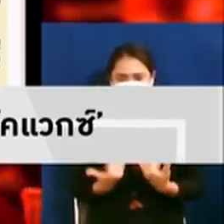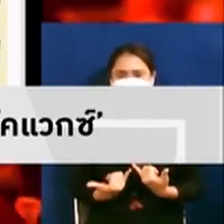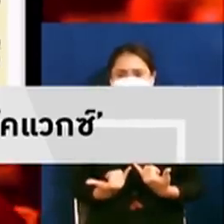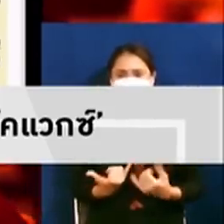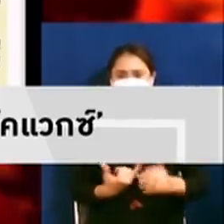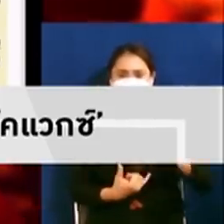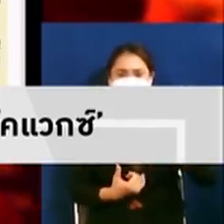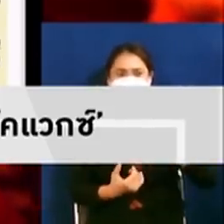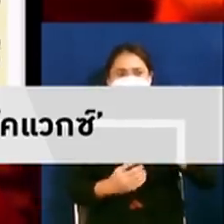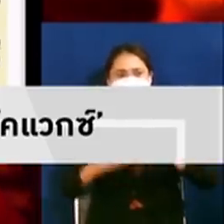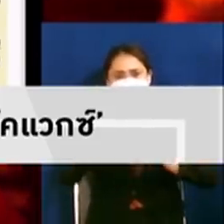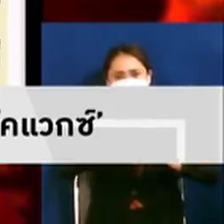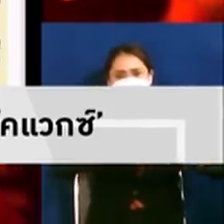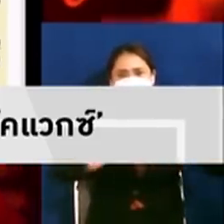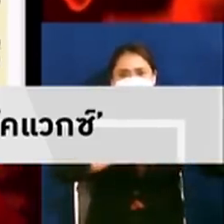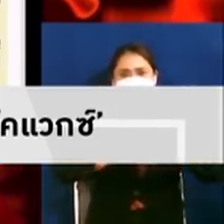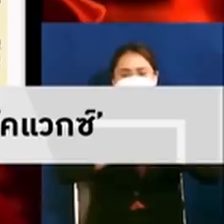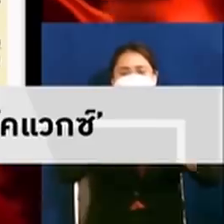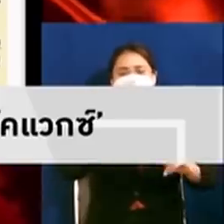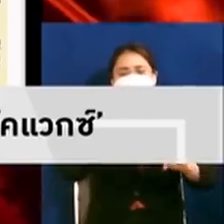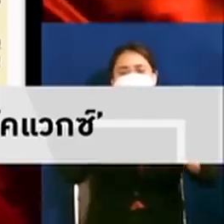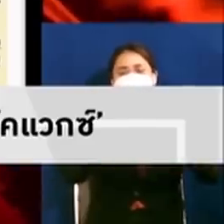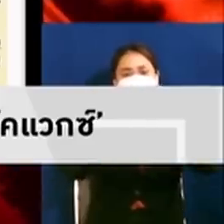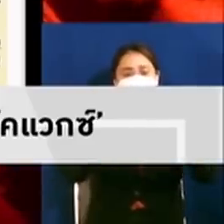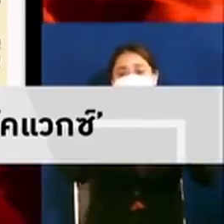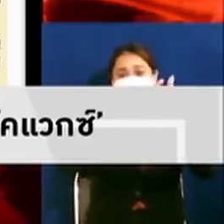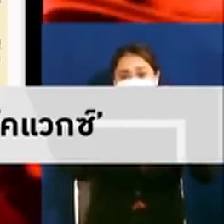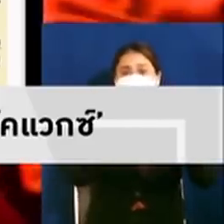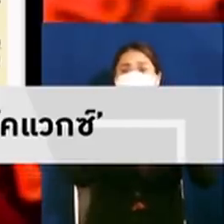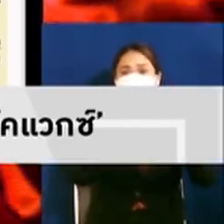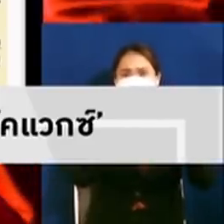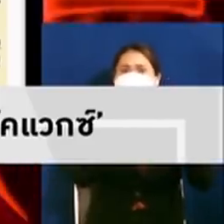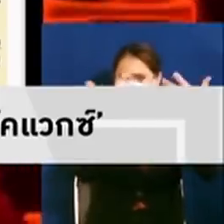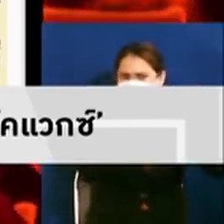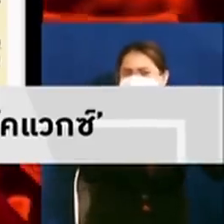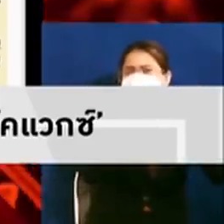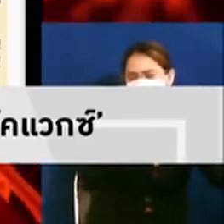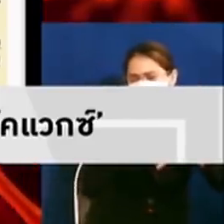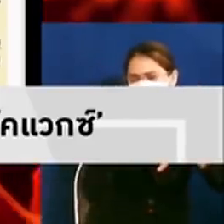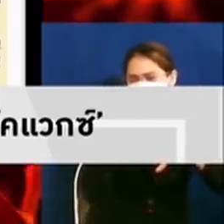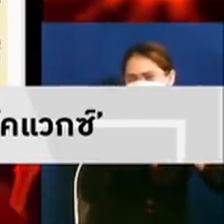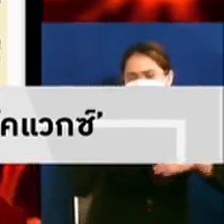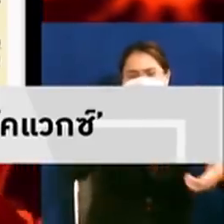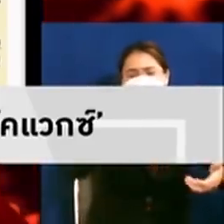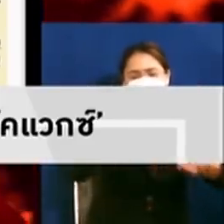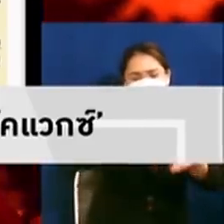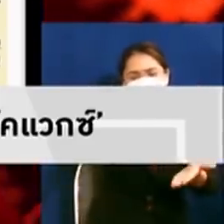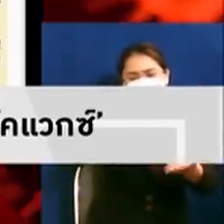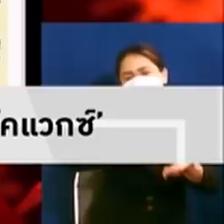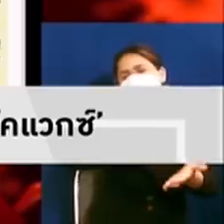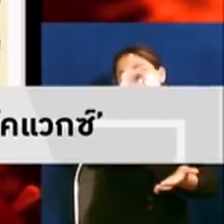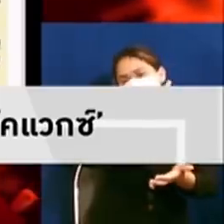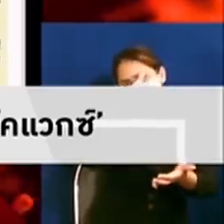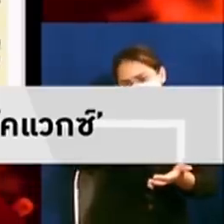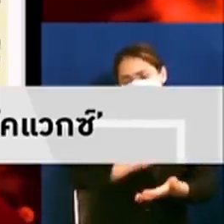ครงการโควาคซ์เพียงแต่ยังไม่ได้มีการลงนามในการทำความร่วมมือการจัดหาวัคซีนร่วมกันผ่านโครงการโควาคซ์นะครับส่วนนี้สถาบันวั